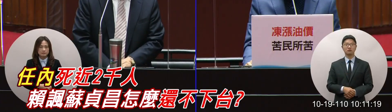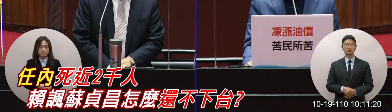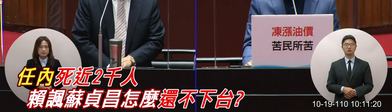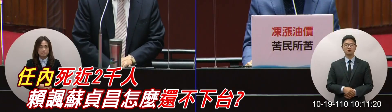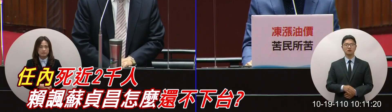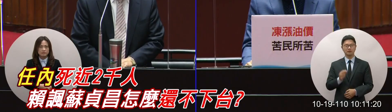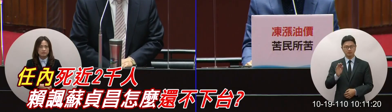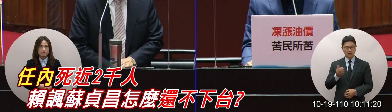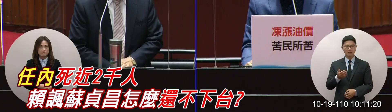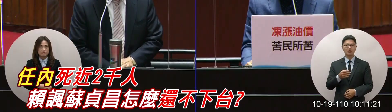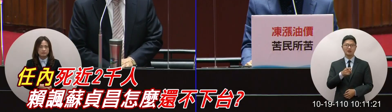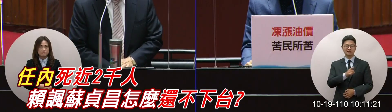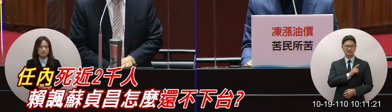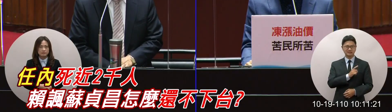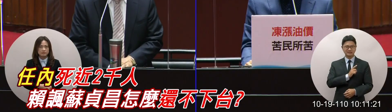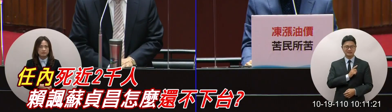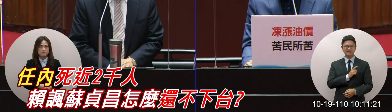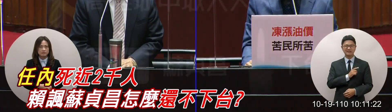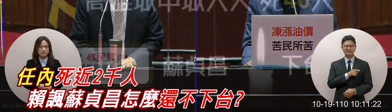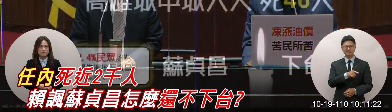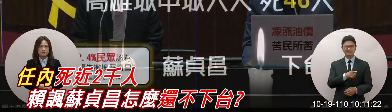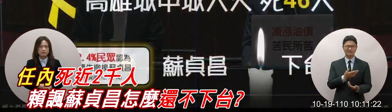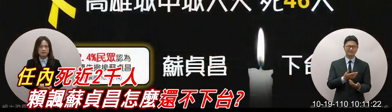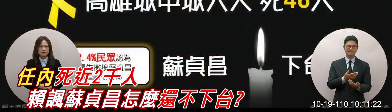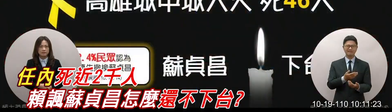是哦，你要恋战。